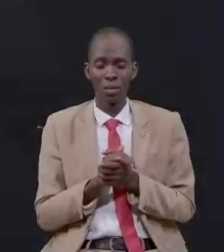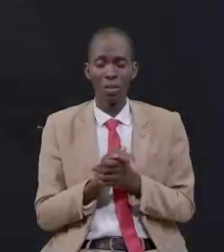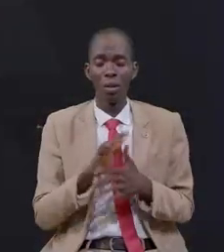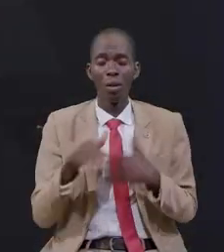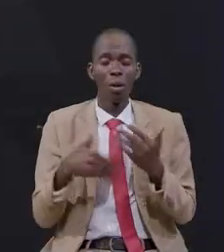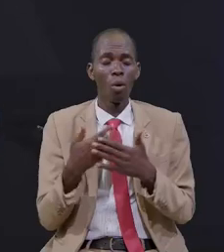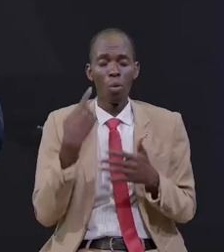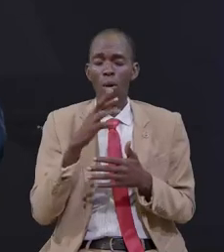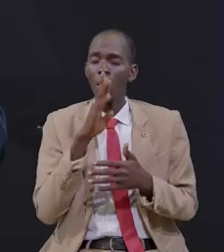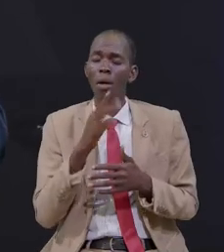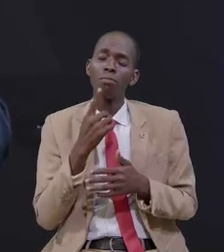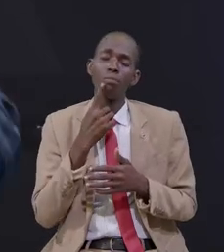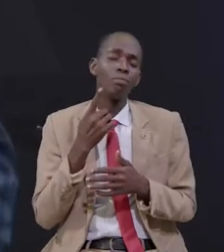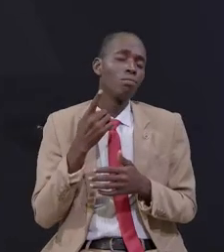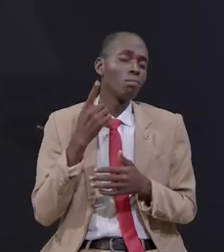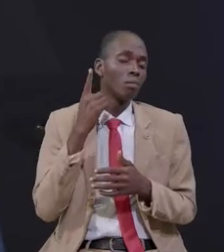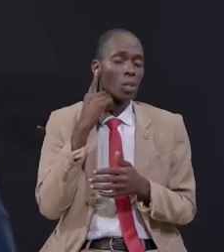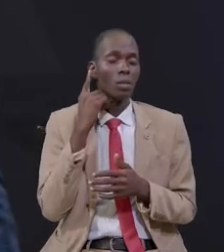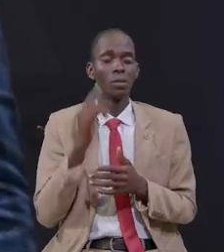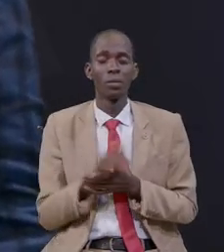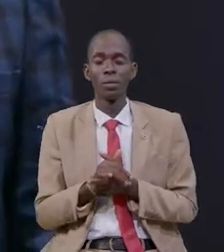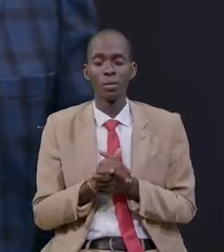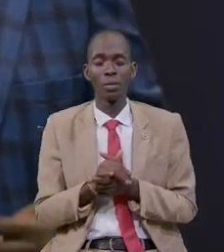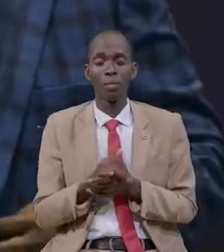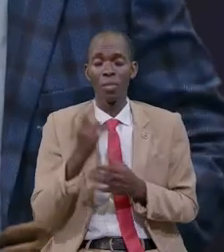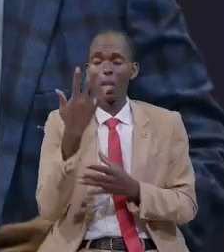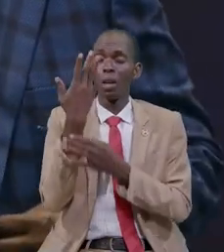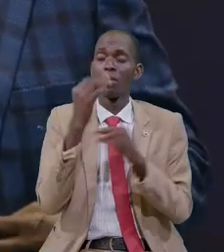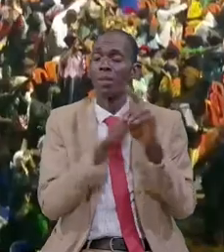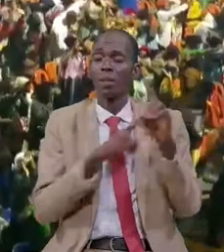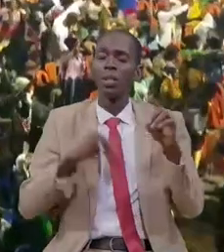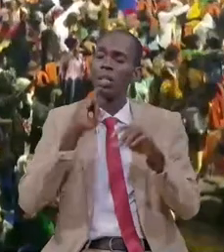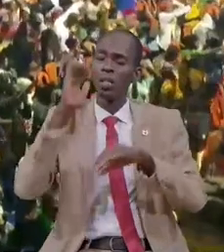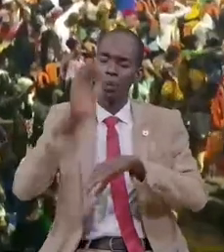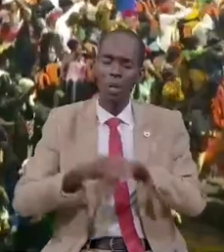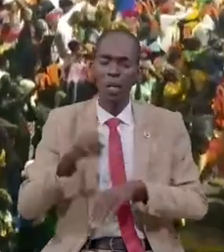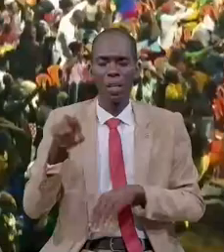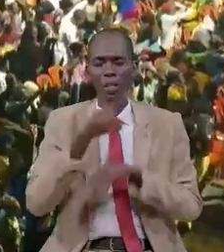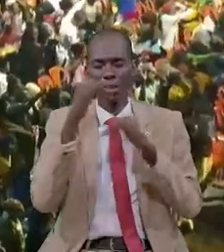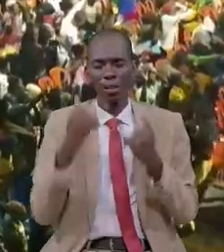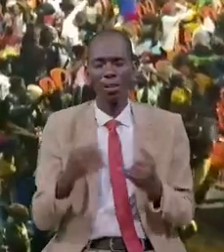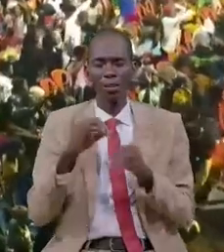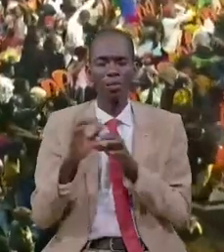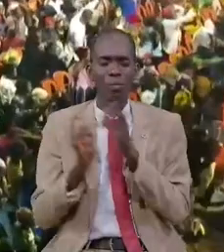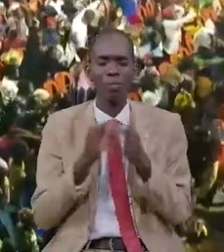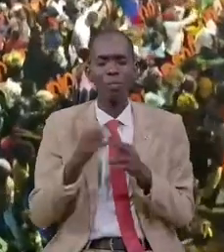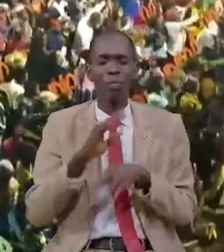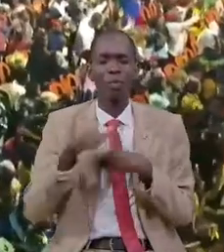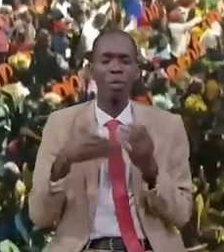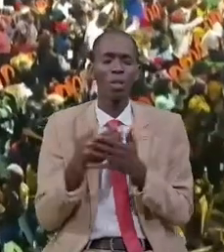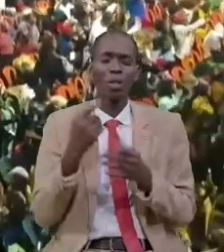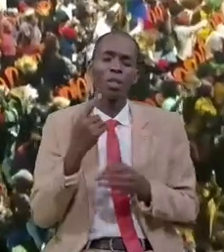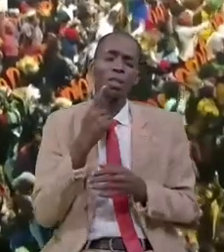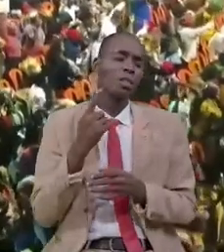Ceux qui sont sourds et muets, la main du Seigneur repose sur vous. Que ses